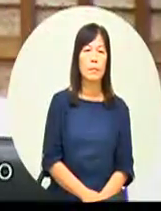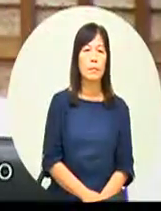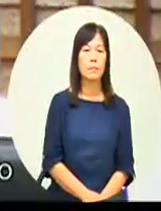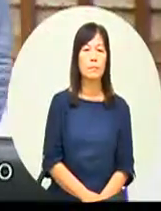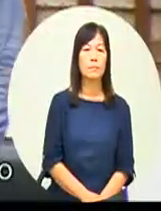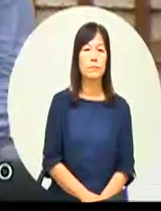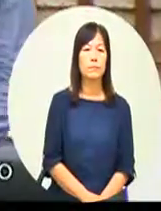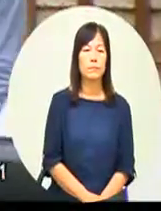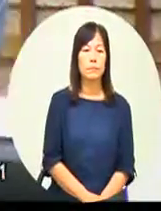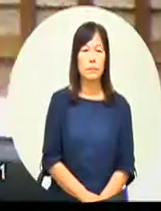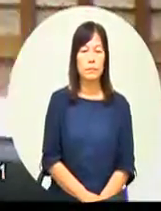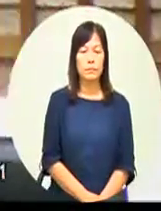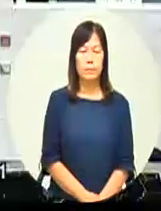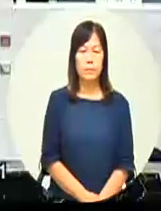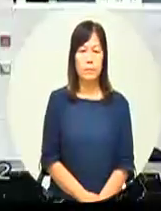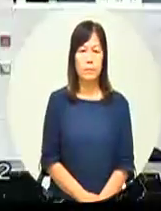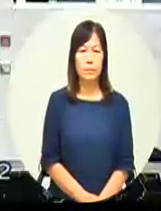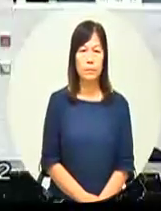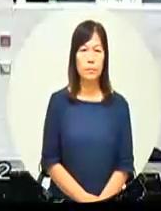是。